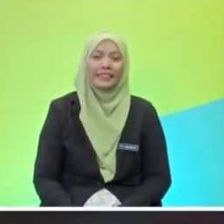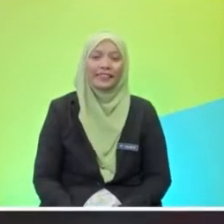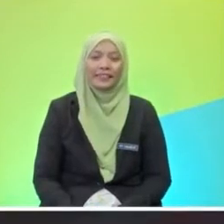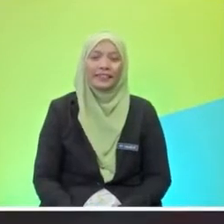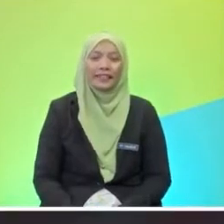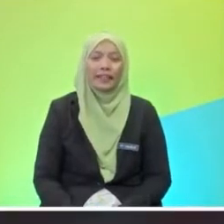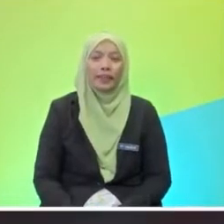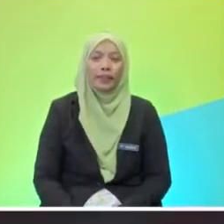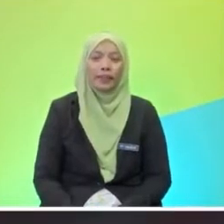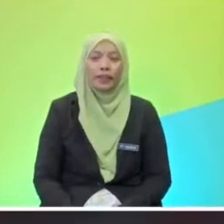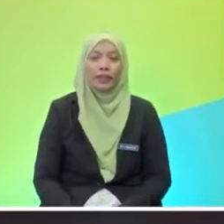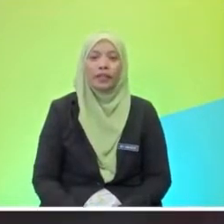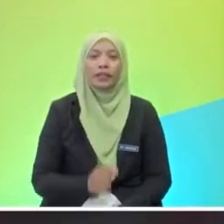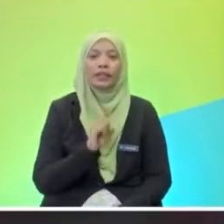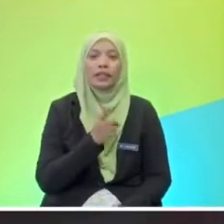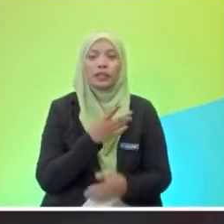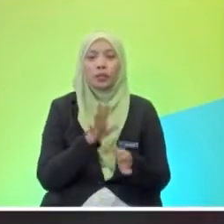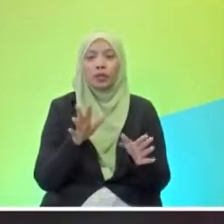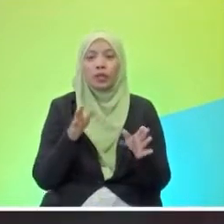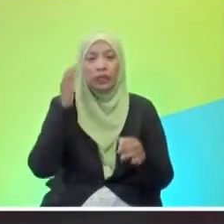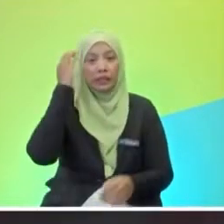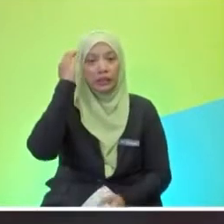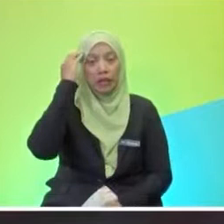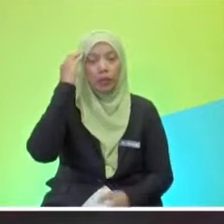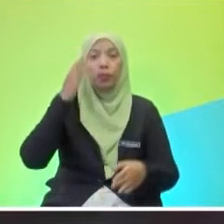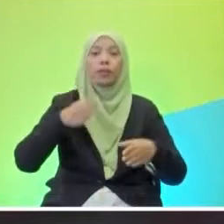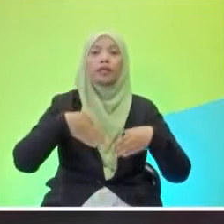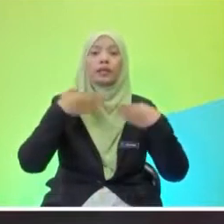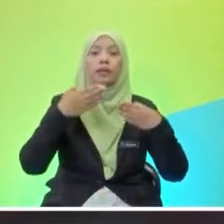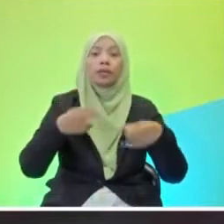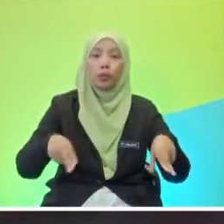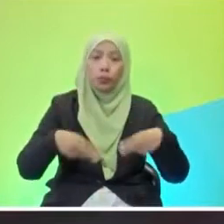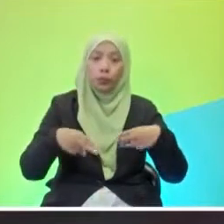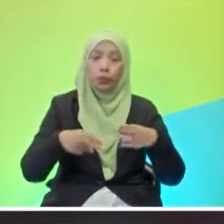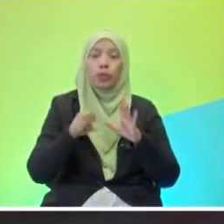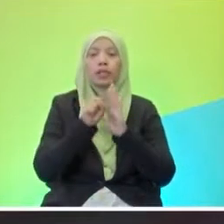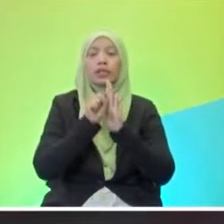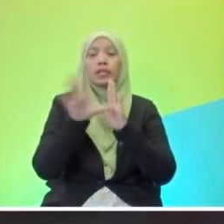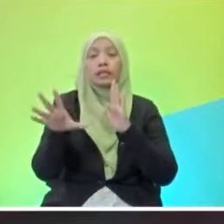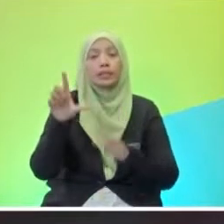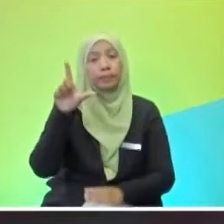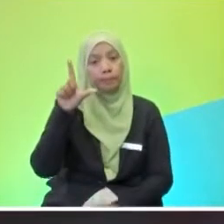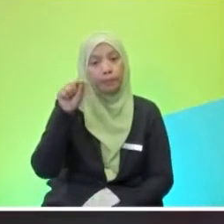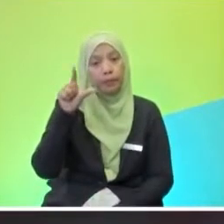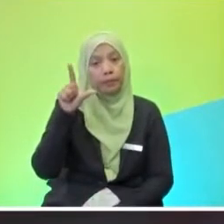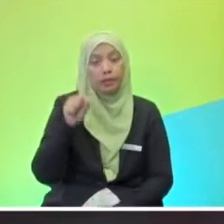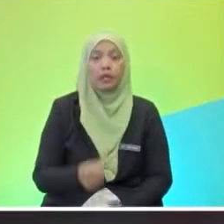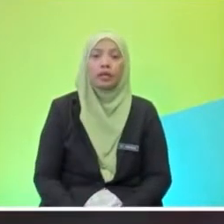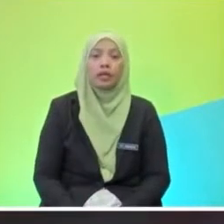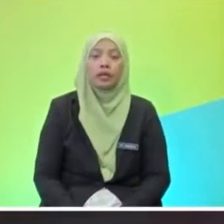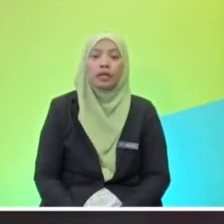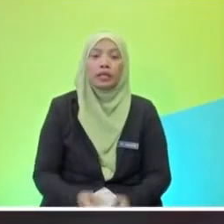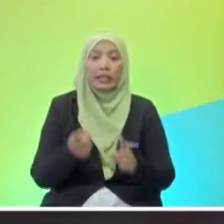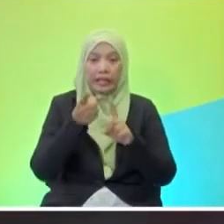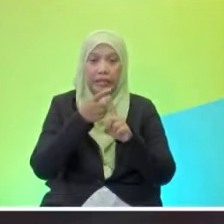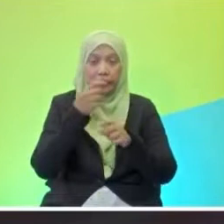Oke dan Alhamdulillah kita udah dapat paham berkenaan dengan bagaimana menguruskan sisa pejal daripada mengangkat dari